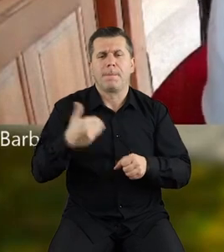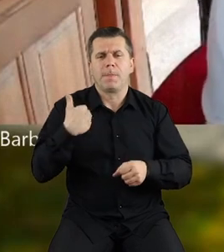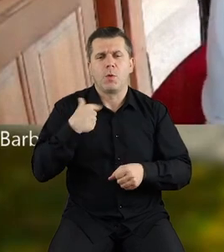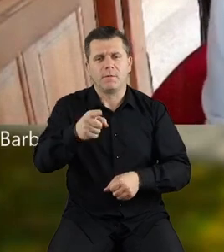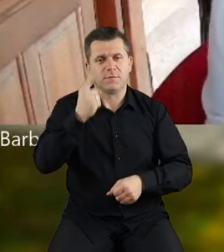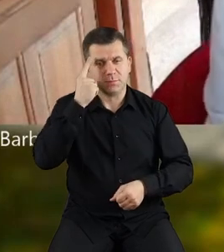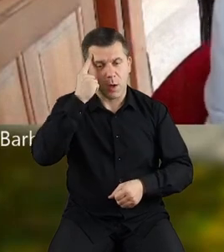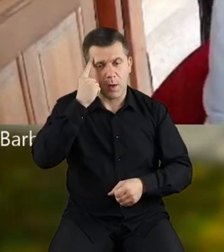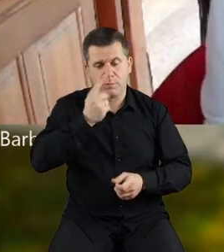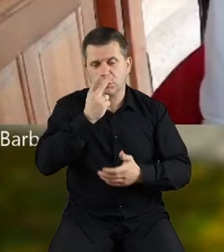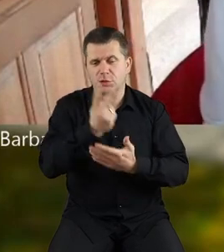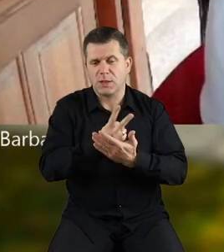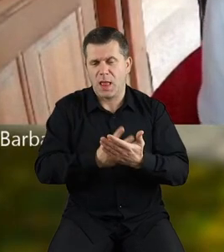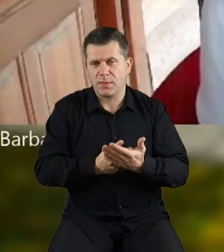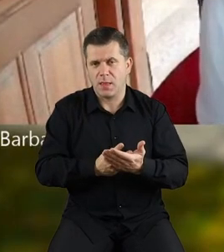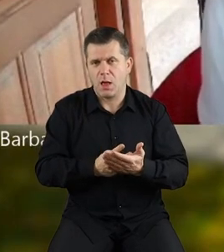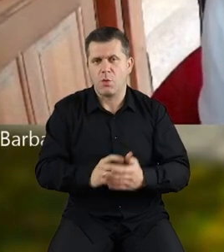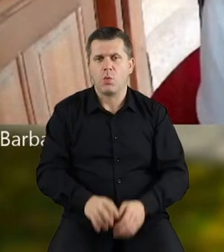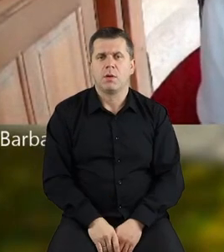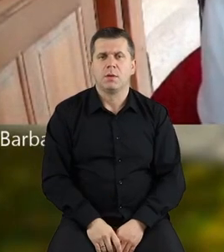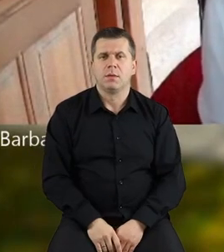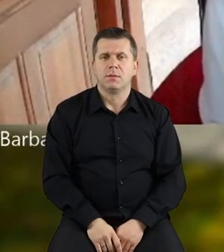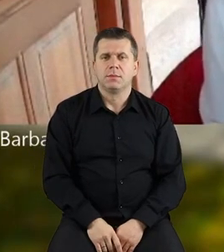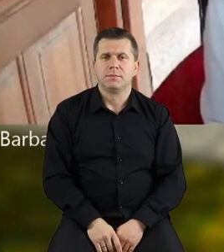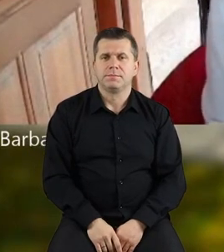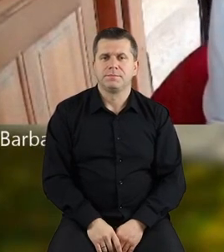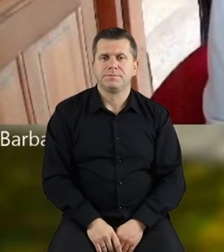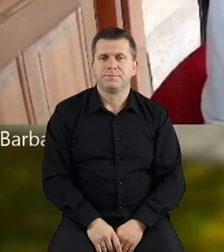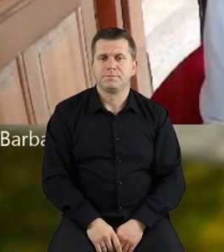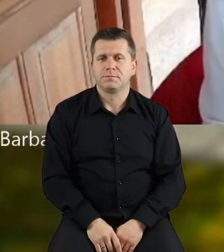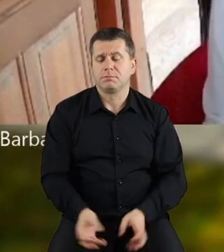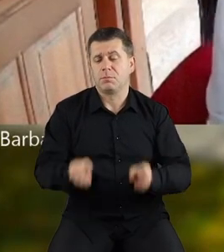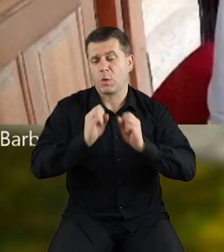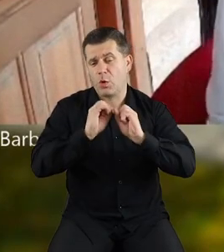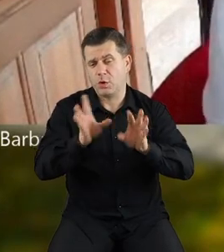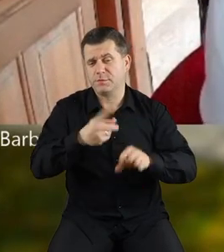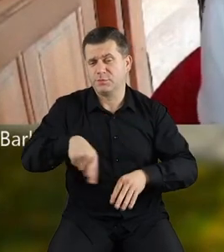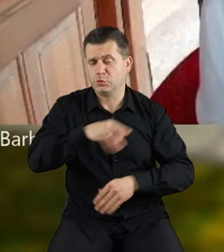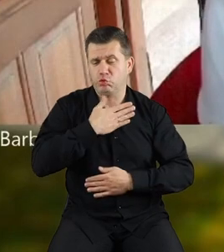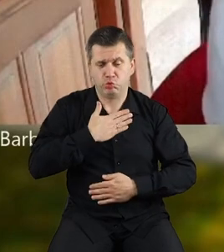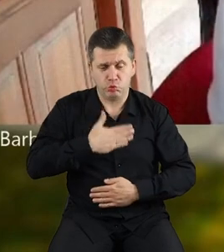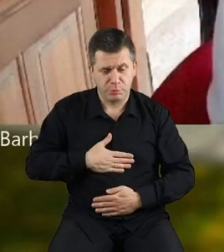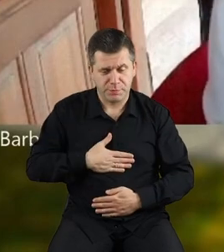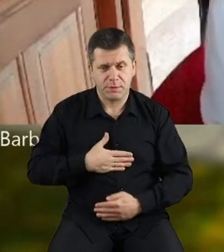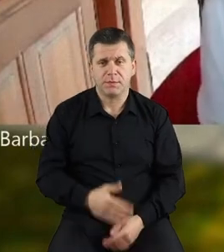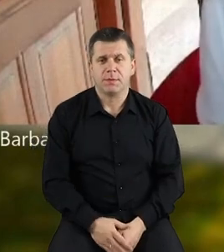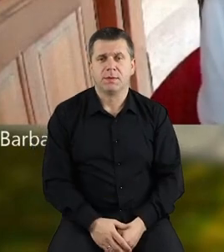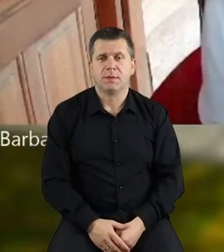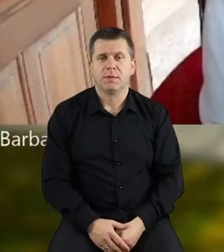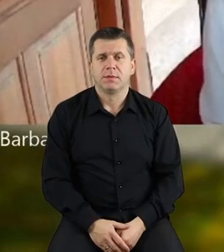wspomniałaś, takich czytadeł, które oczywiście lubimy